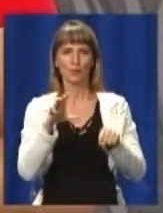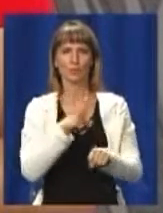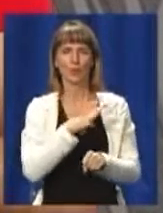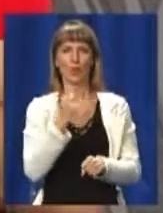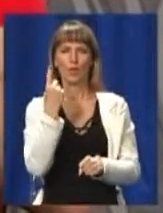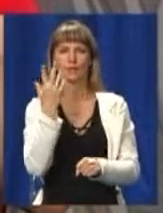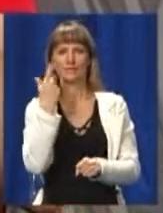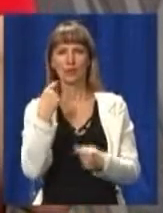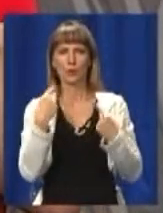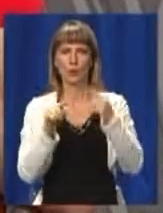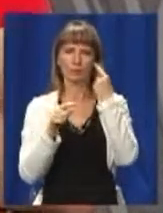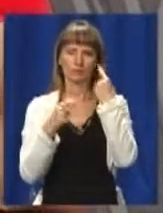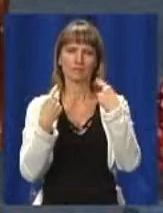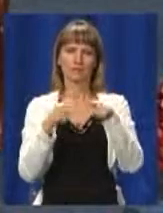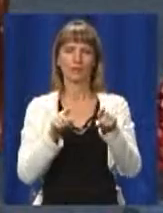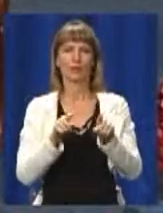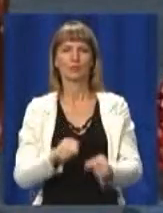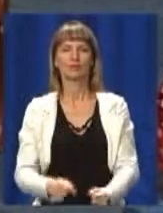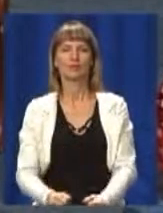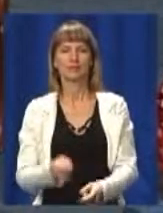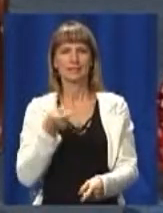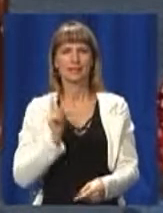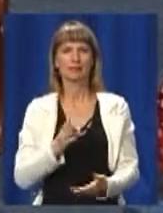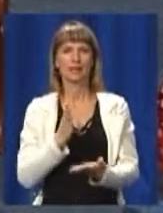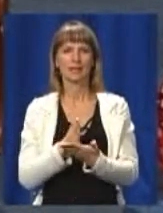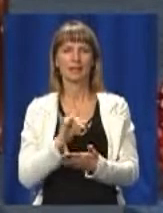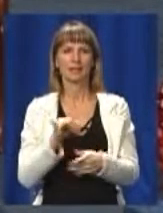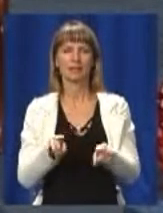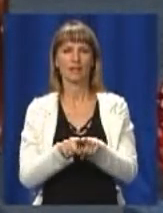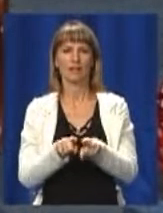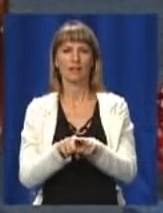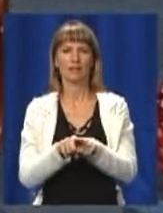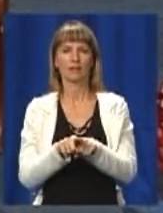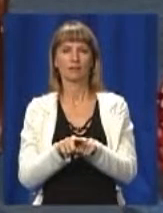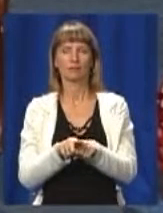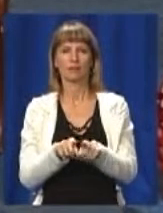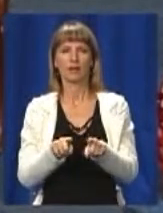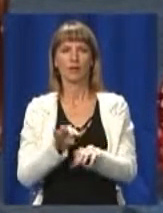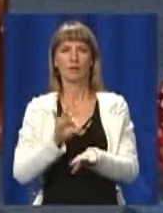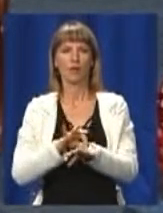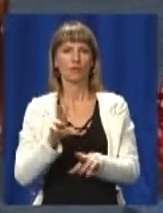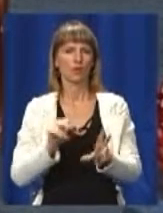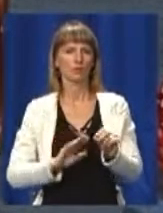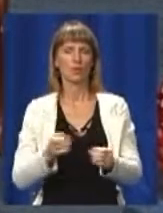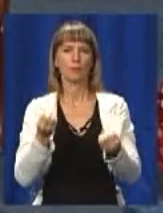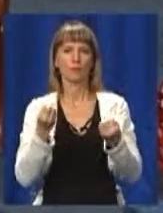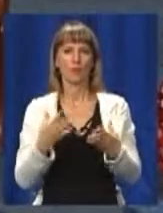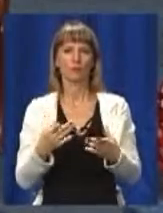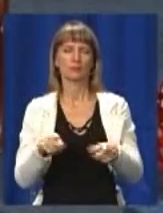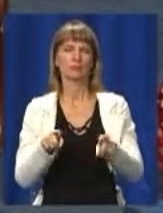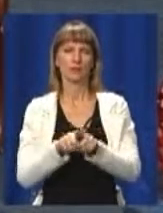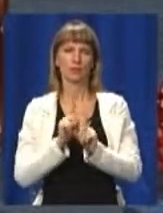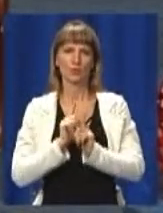бути одного кольору, інше, ну, там іншого кольору. Насправді є і таке, начебто, якби то і захворюванням його не вважають, просто анатомічна